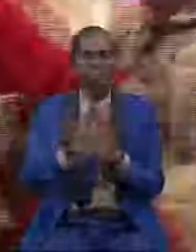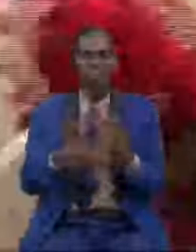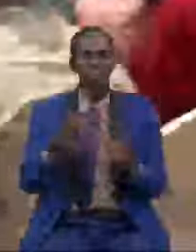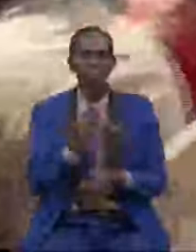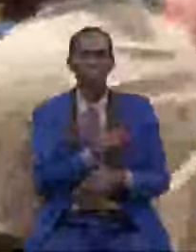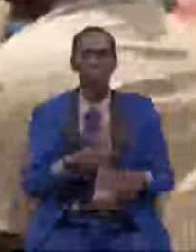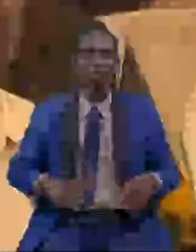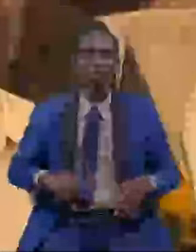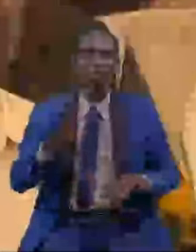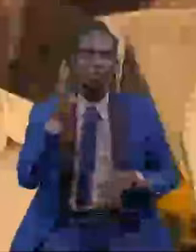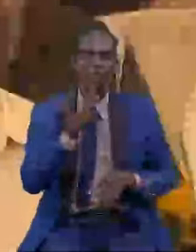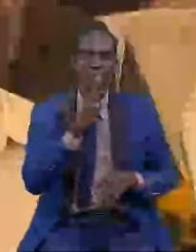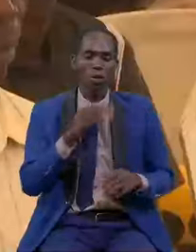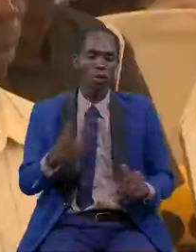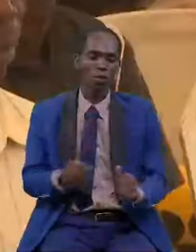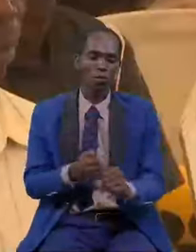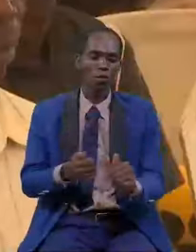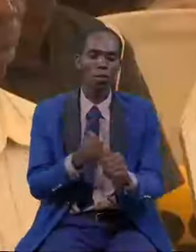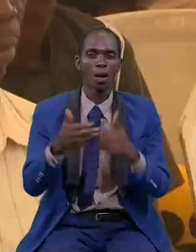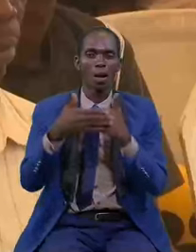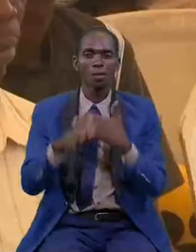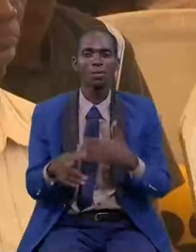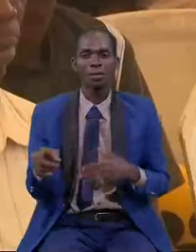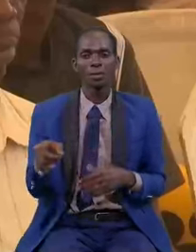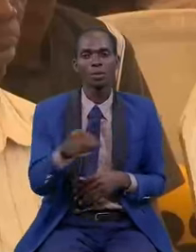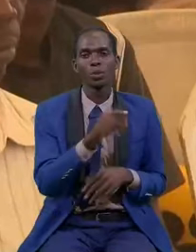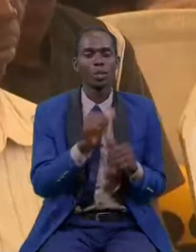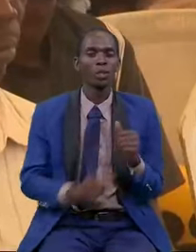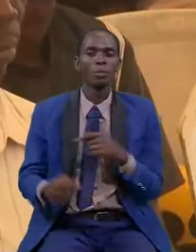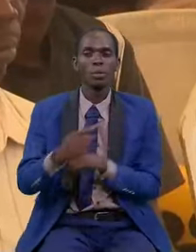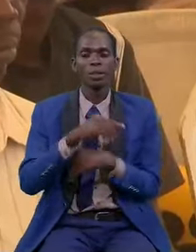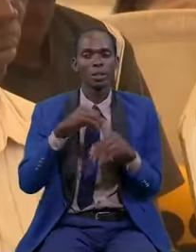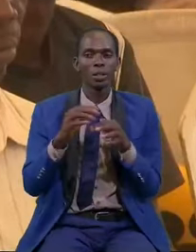Seigneur vous accompagnera chaque jour.